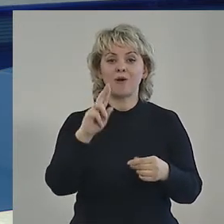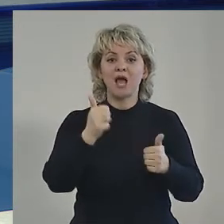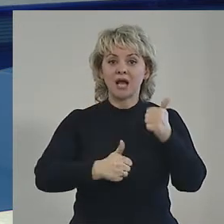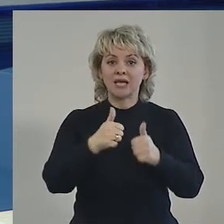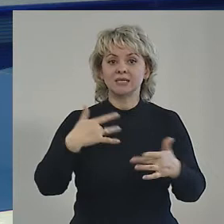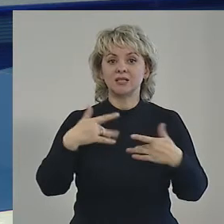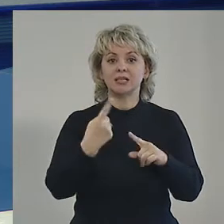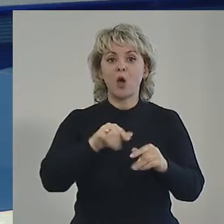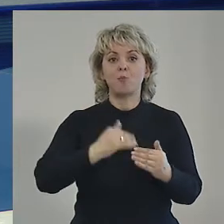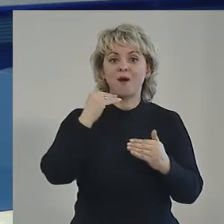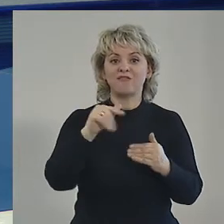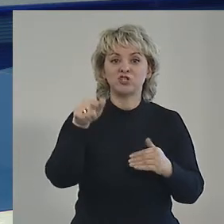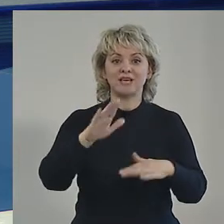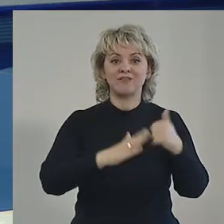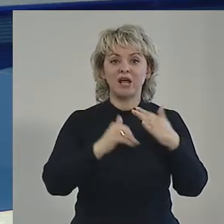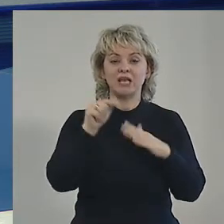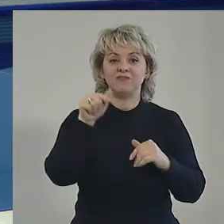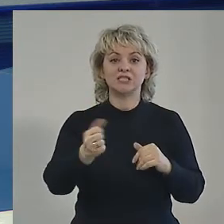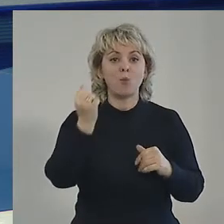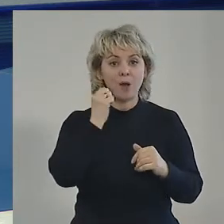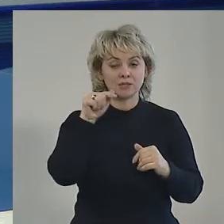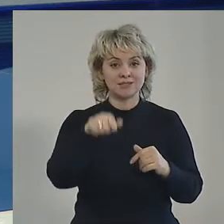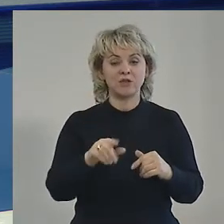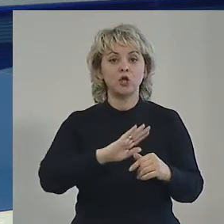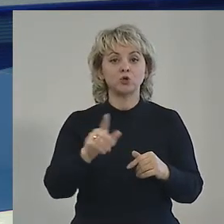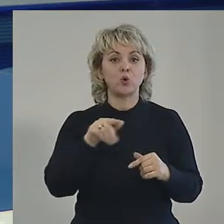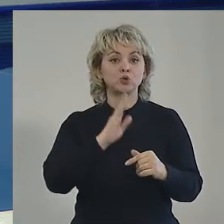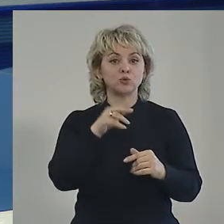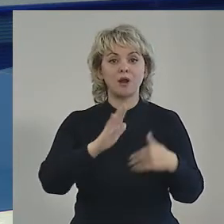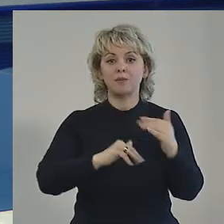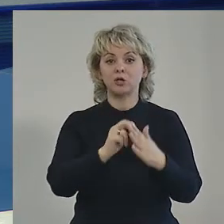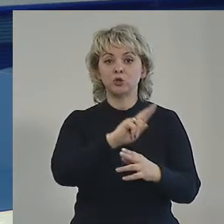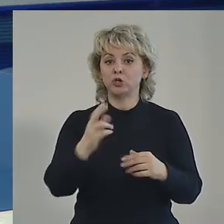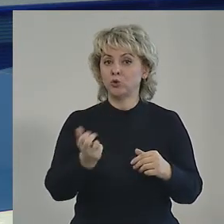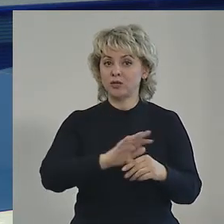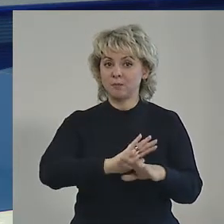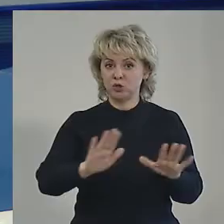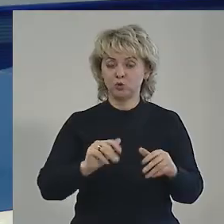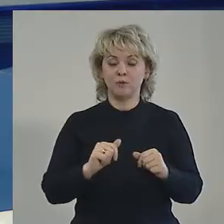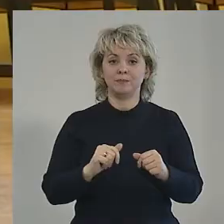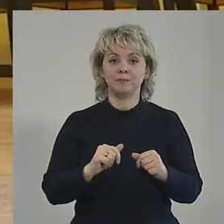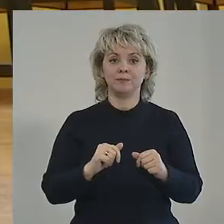кастинг артистов для повышения их квалификации в Москве. Но на него с утра практически никто не пришел.